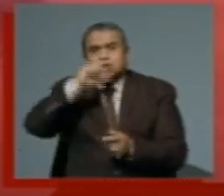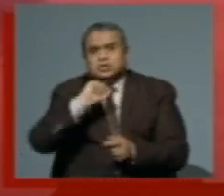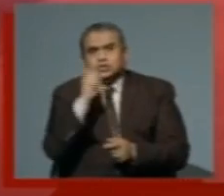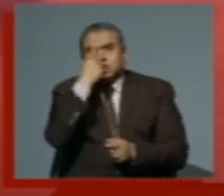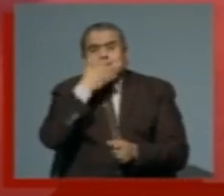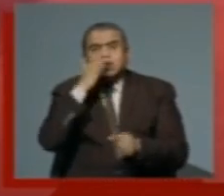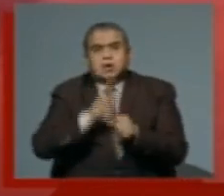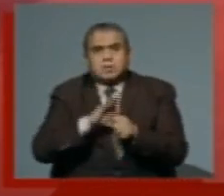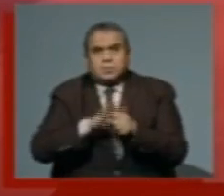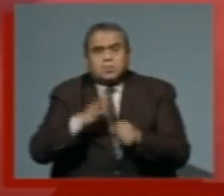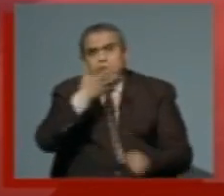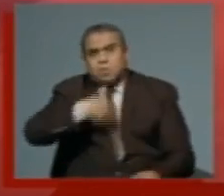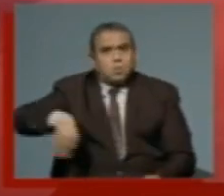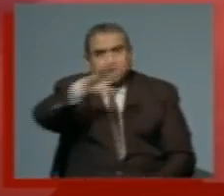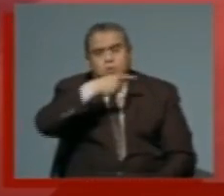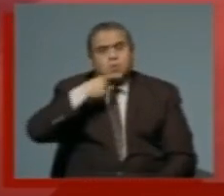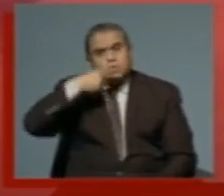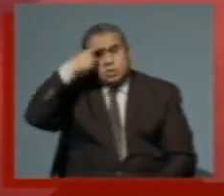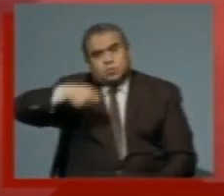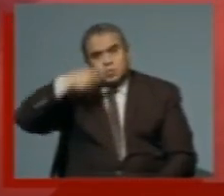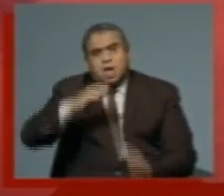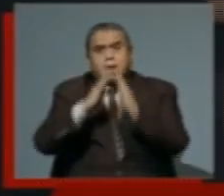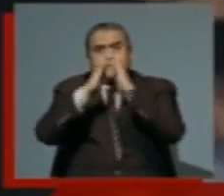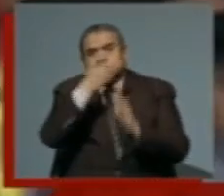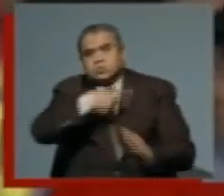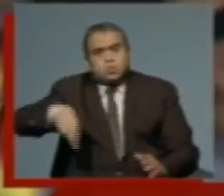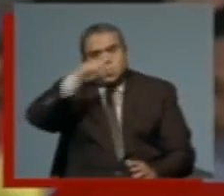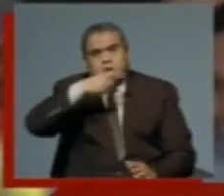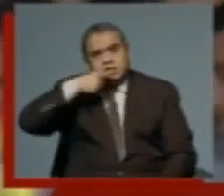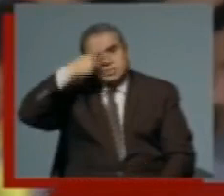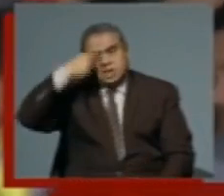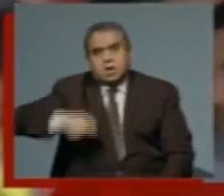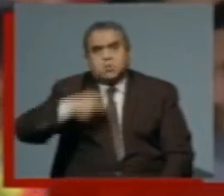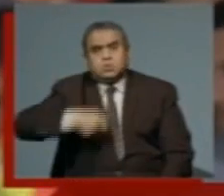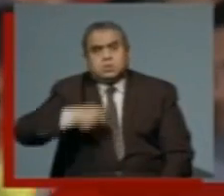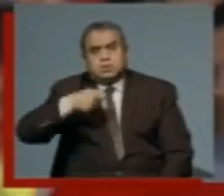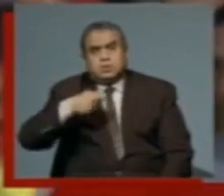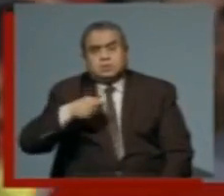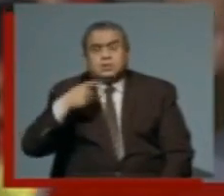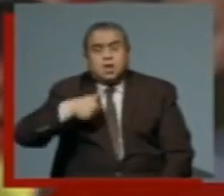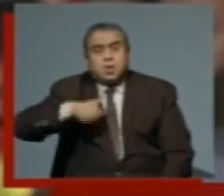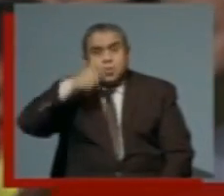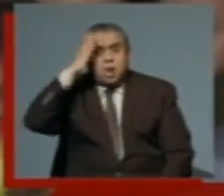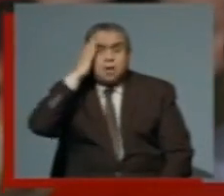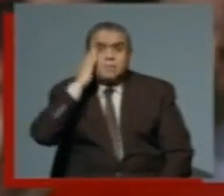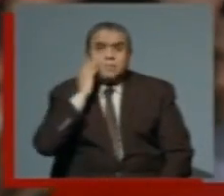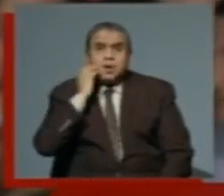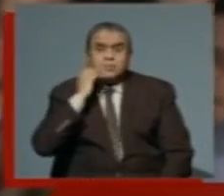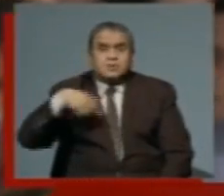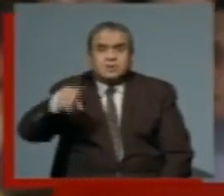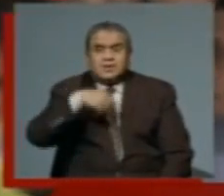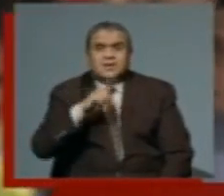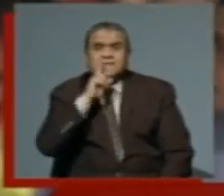كل سنه وحضراتكم طيبين ومصر كلها طيبه وكمان الاجمل ان حتى الاجواء الفنيه